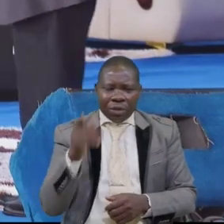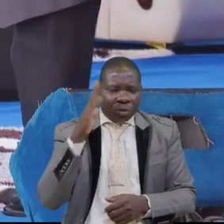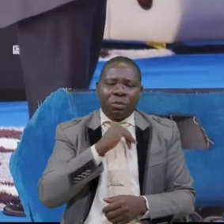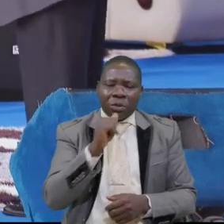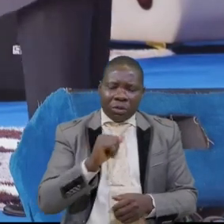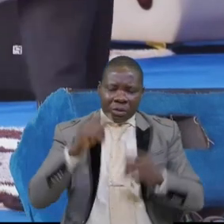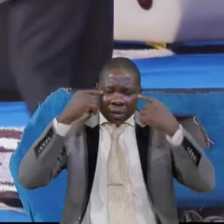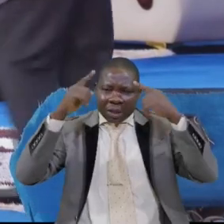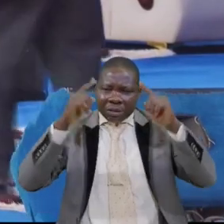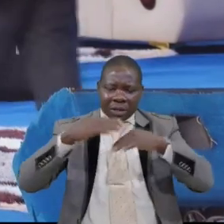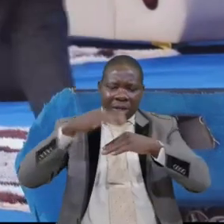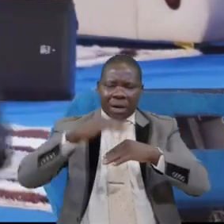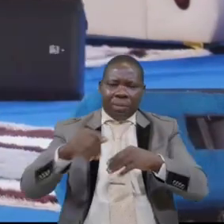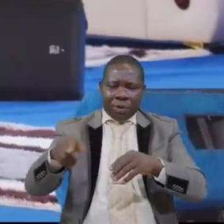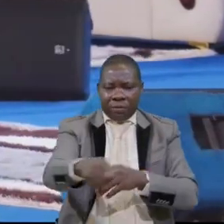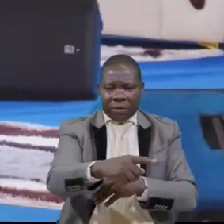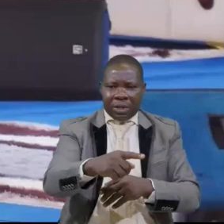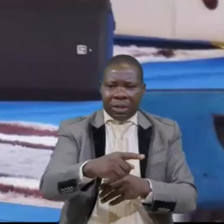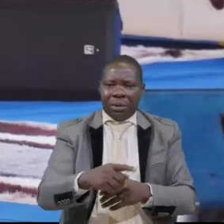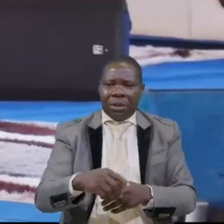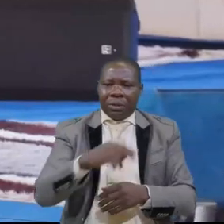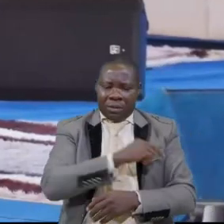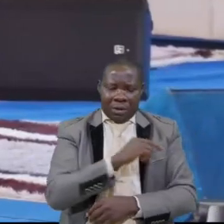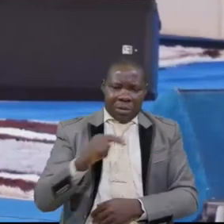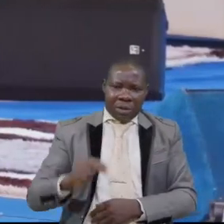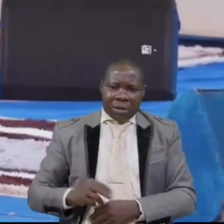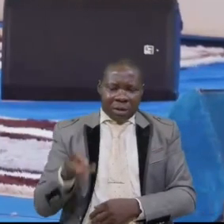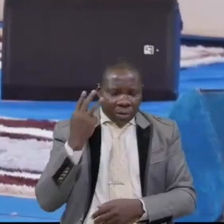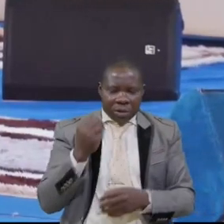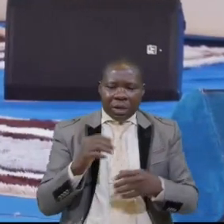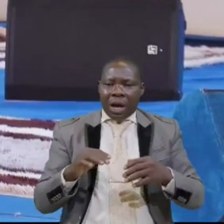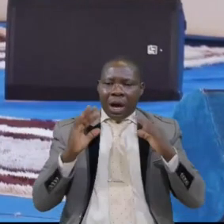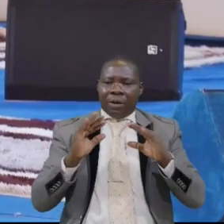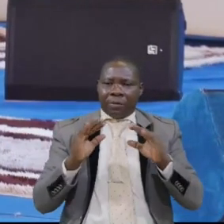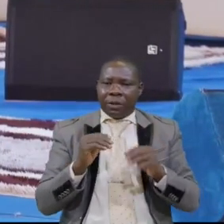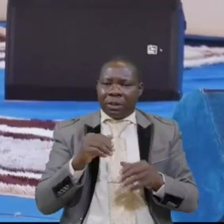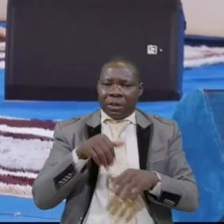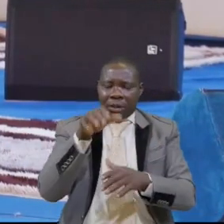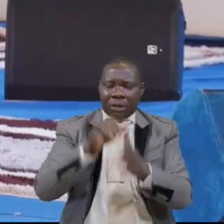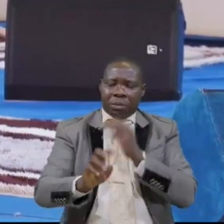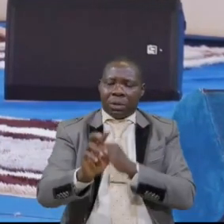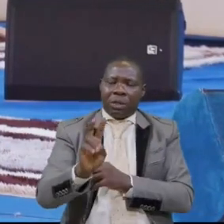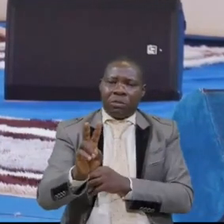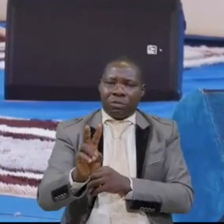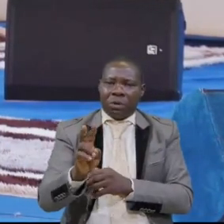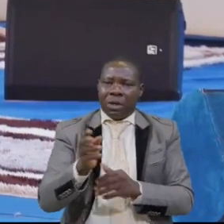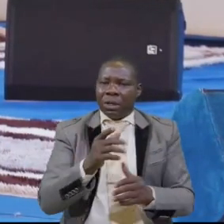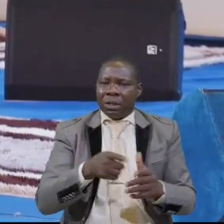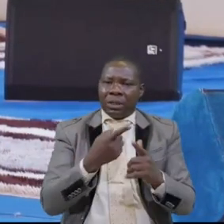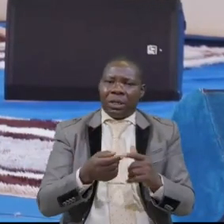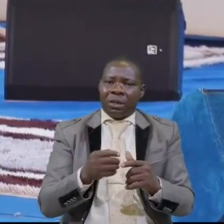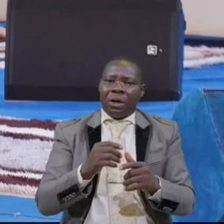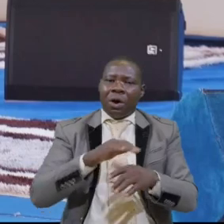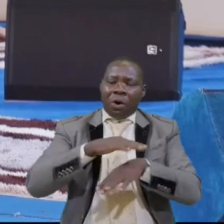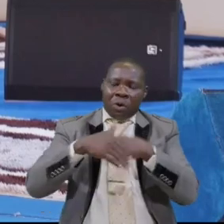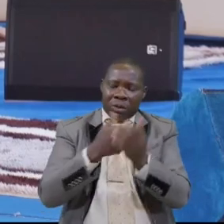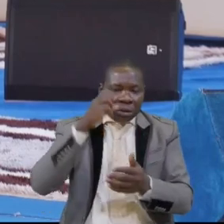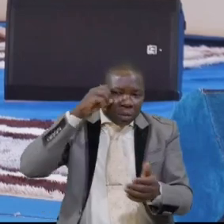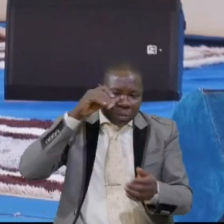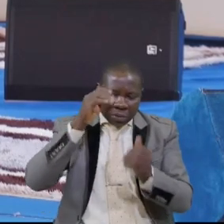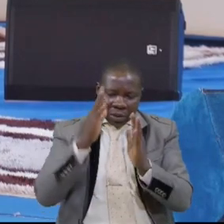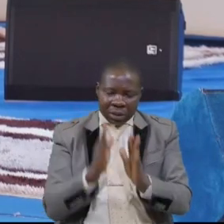exceller au-delà des gens. Nebuchadnezzar avait peur dans le chapitre 2. Et tous les magiciens qui